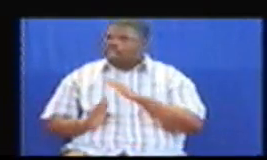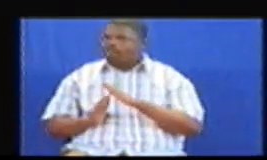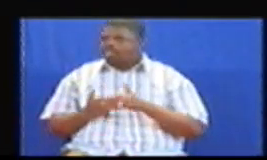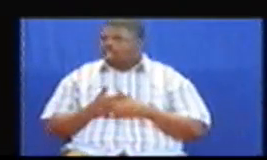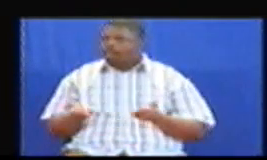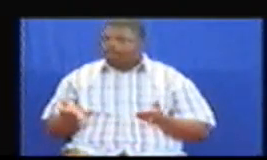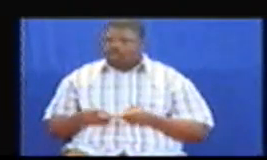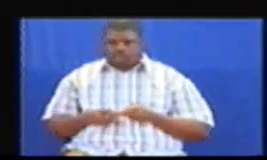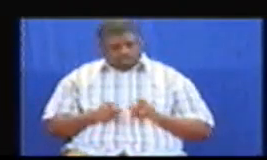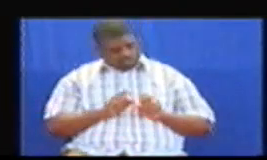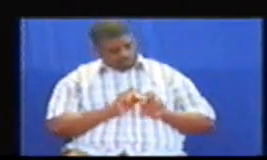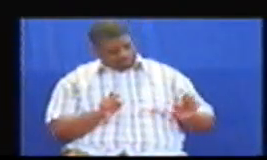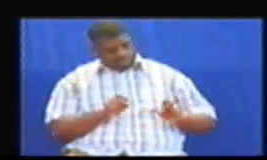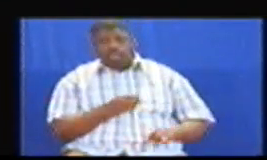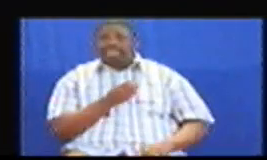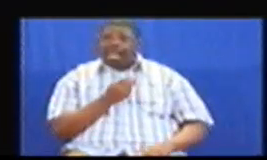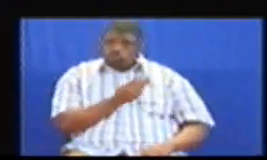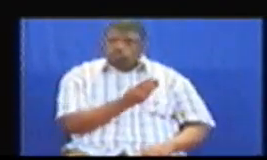Lakini ukisoma ibara ya tatu